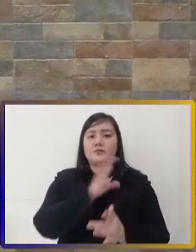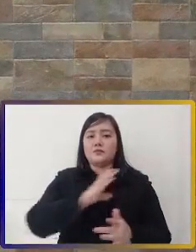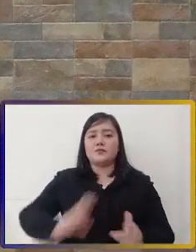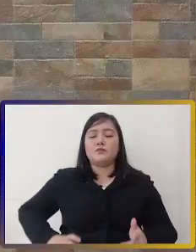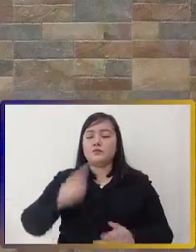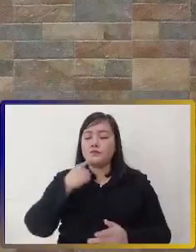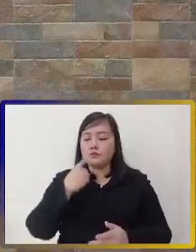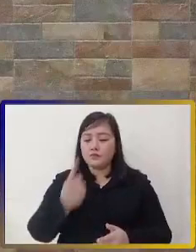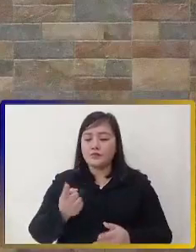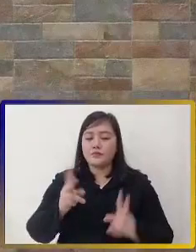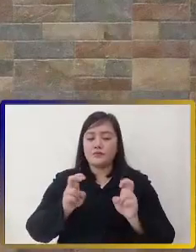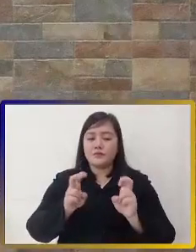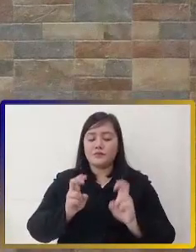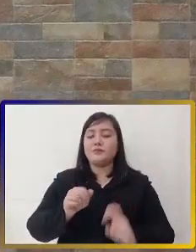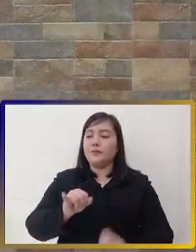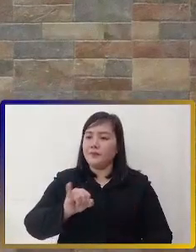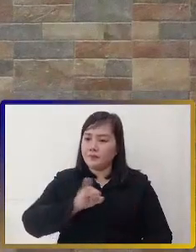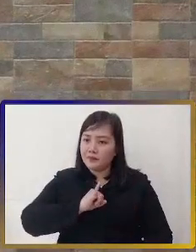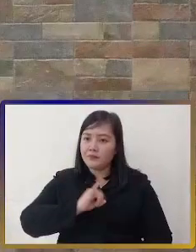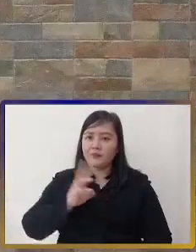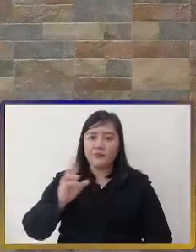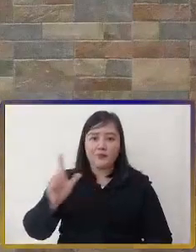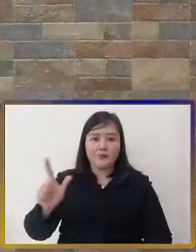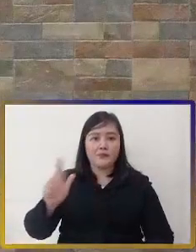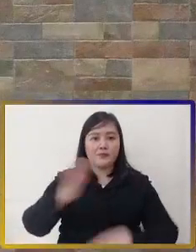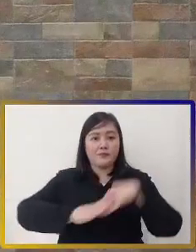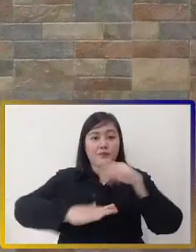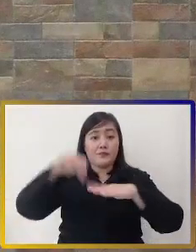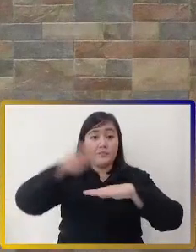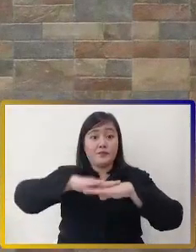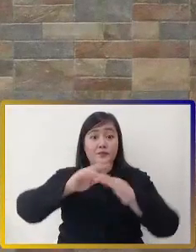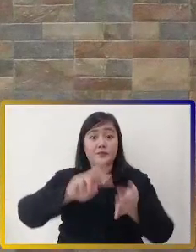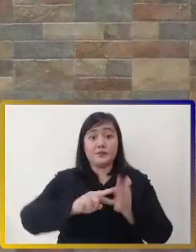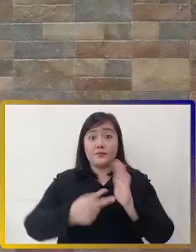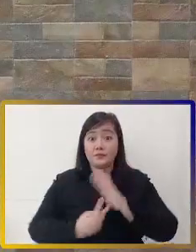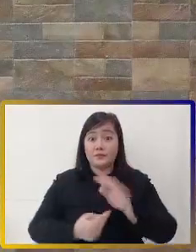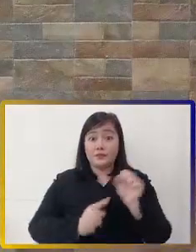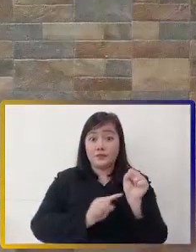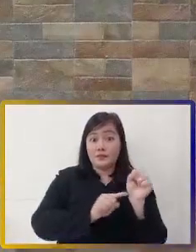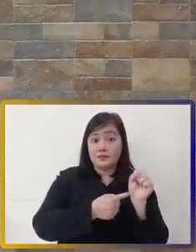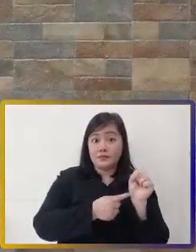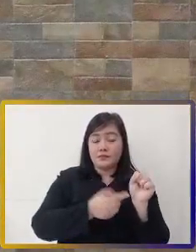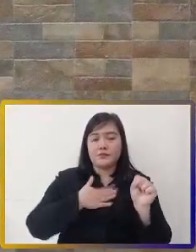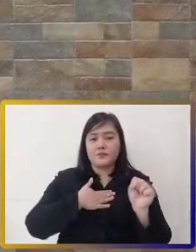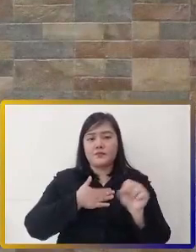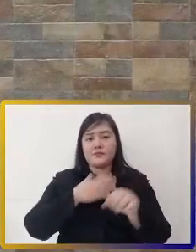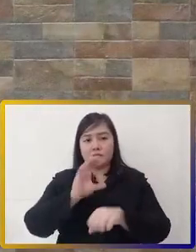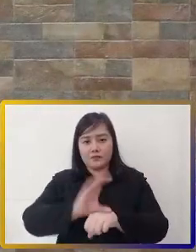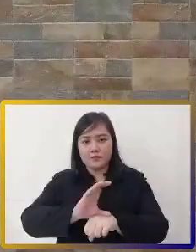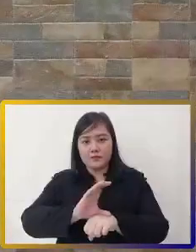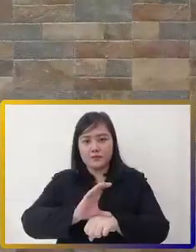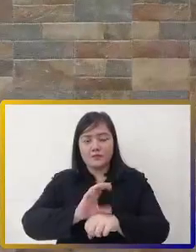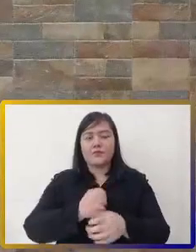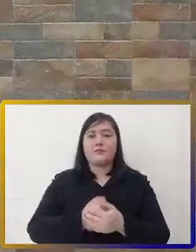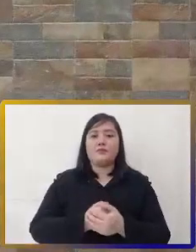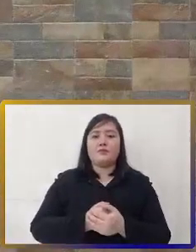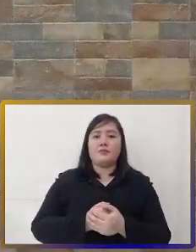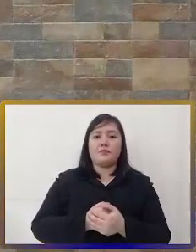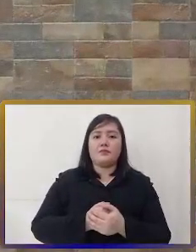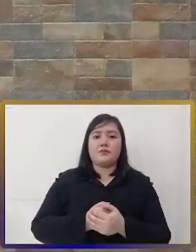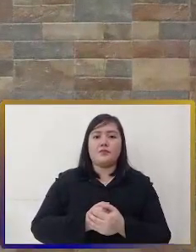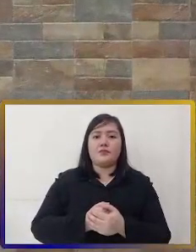will build my church. Sino yung magbibuild? Ano yung ibibuild? My